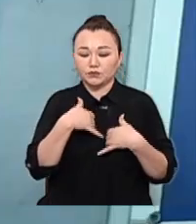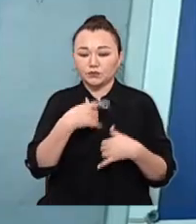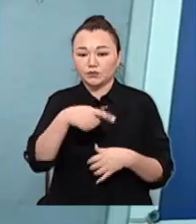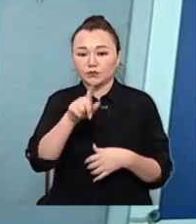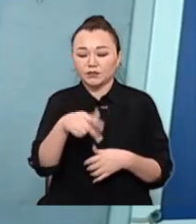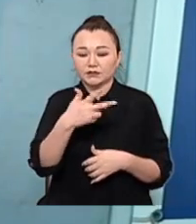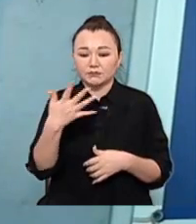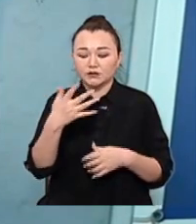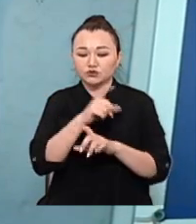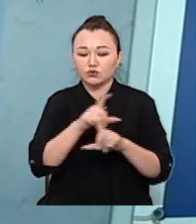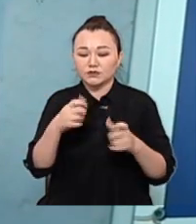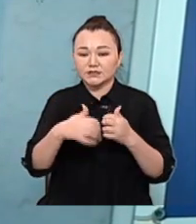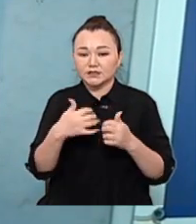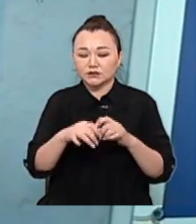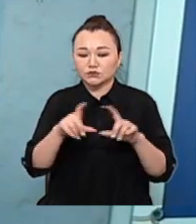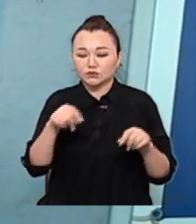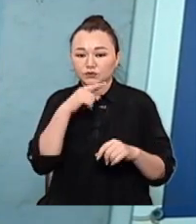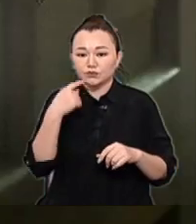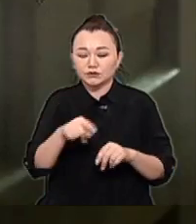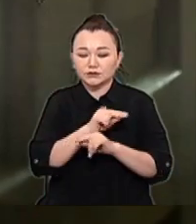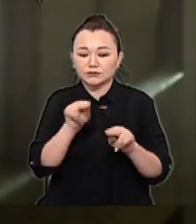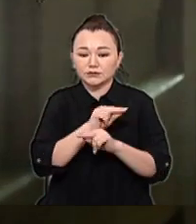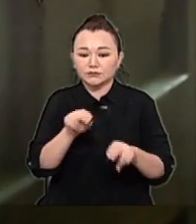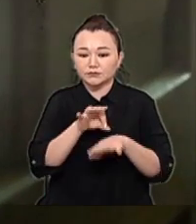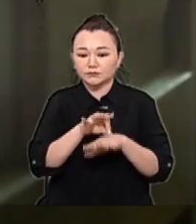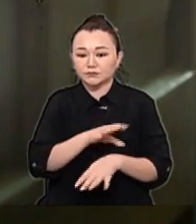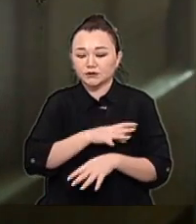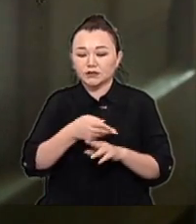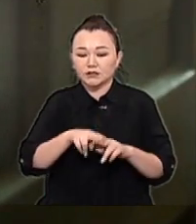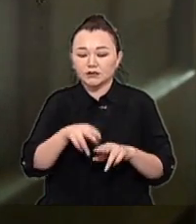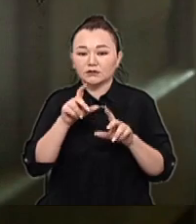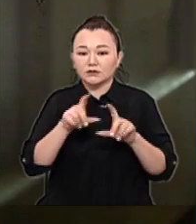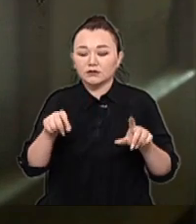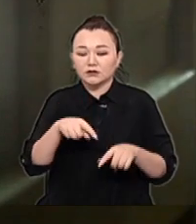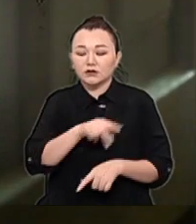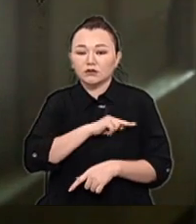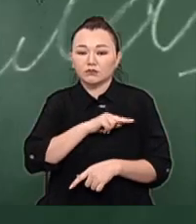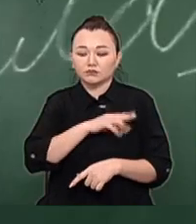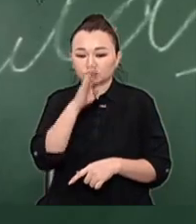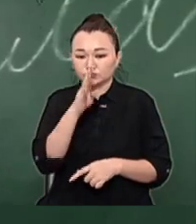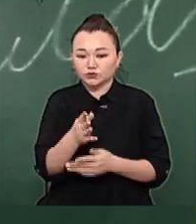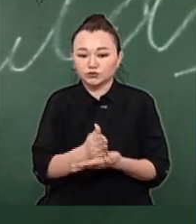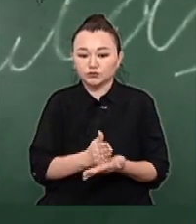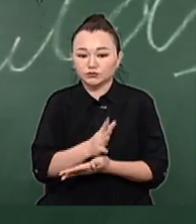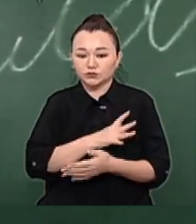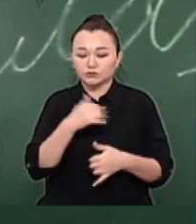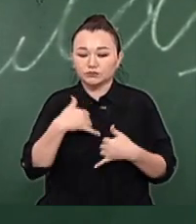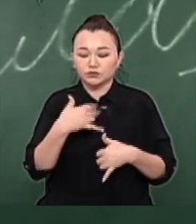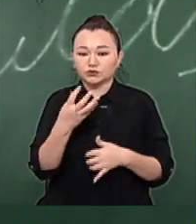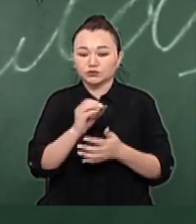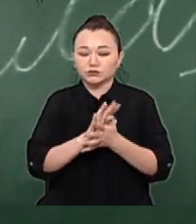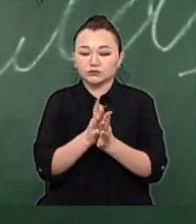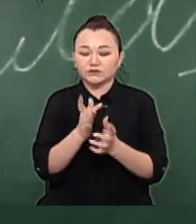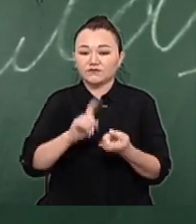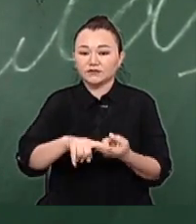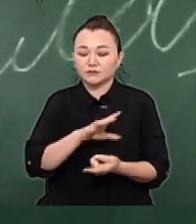нөмірі 35-ші орта мектепте орыс тілі пәнінен сабақ беріп келген. Дәл осы оқу ордасында қызмет еткеніне 4 жыл болған. Мұғаліммен бұған дейін тығыз